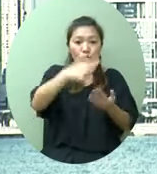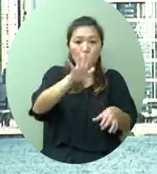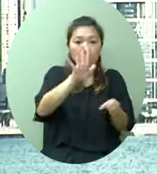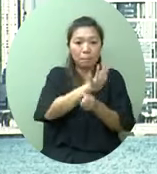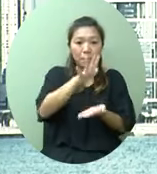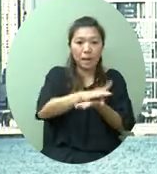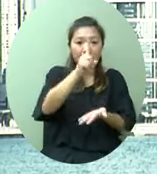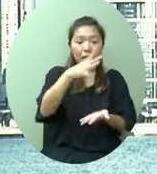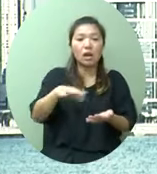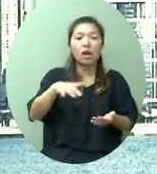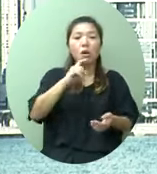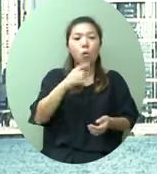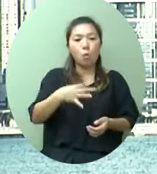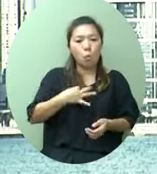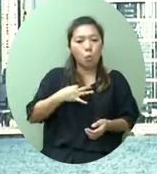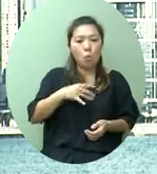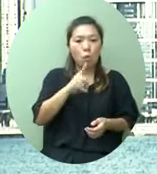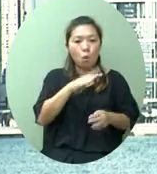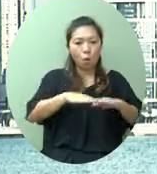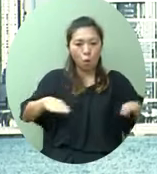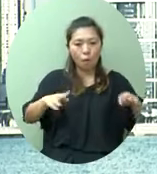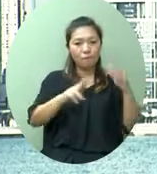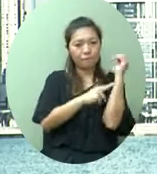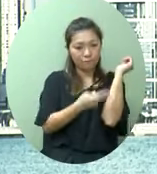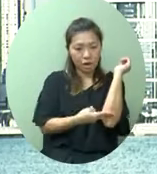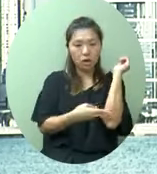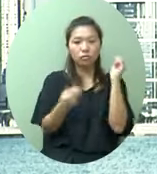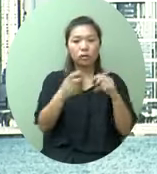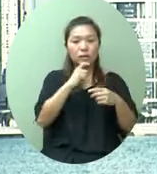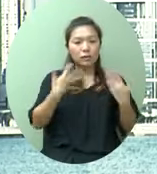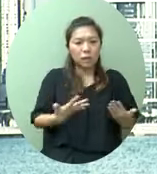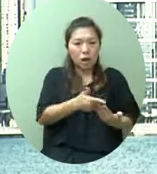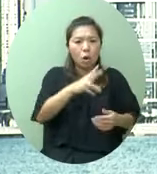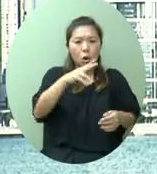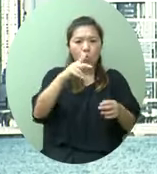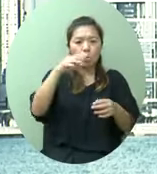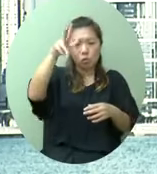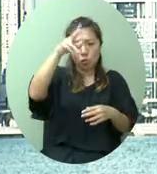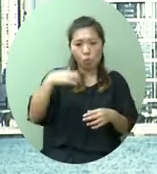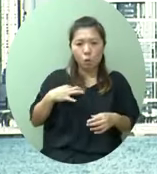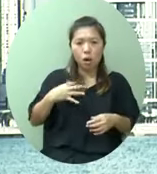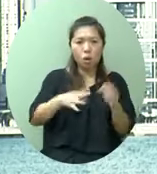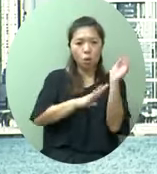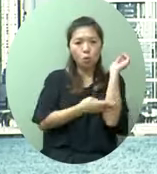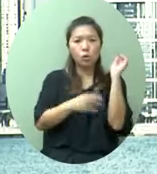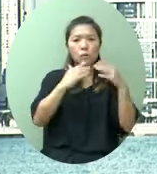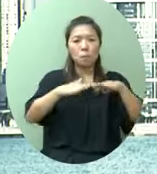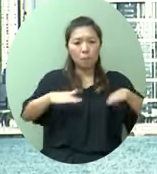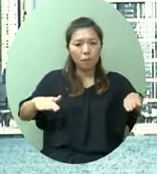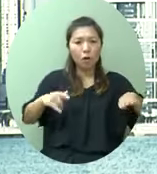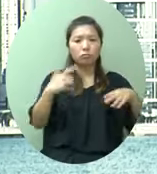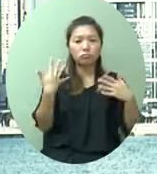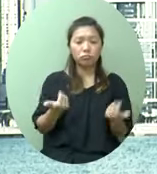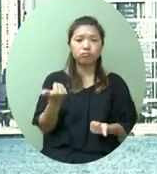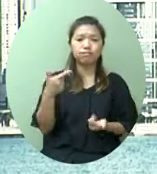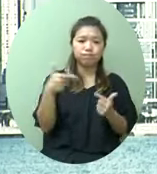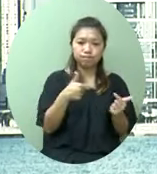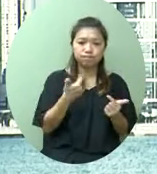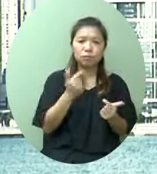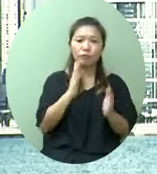香港國安法。令到社會回復穩定，國家安全得以保證。 另一個咧就係完善咗選舉嘅制